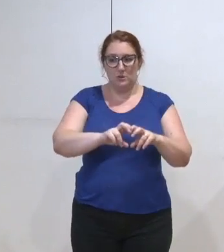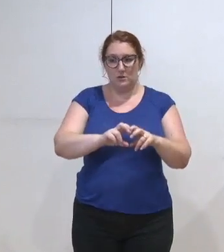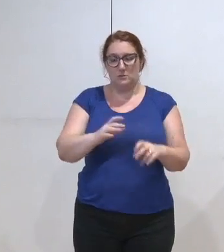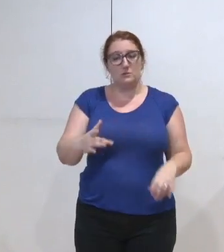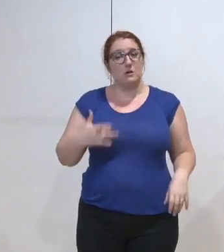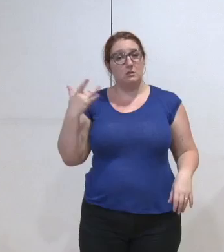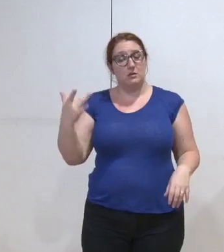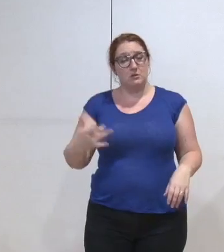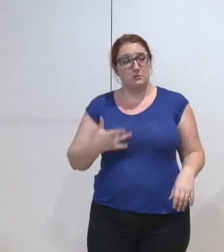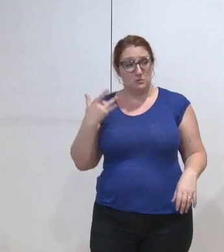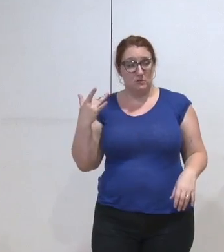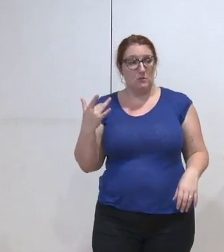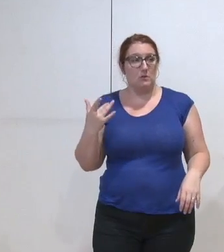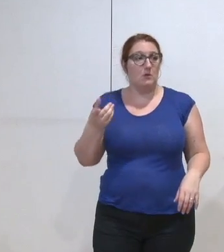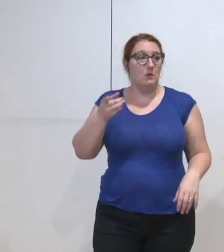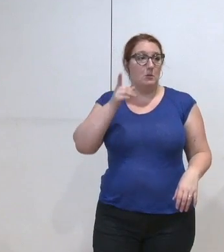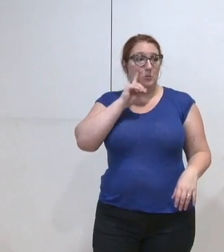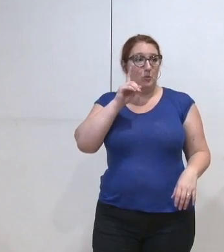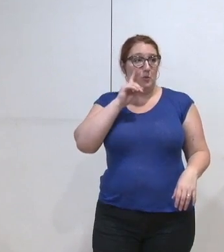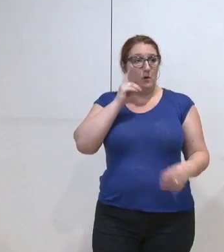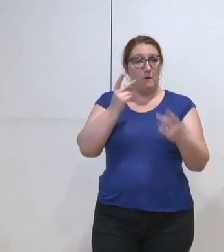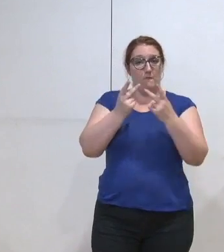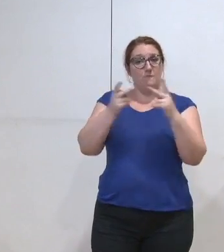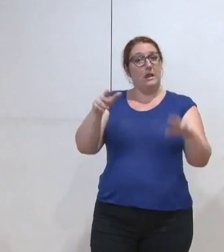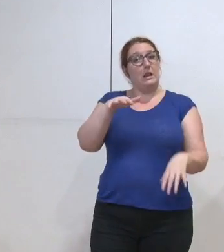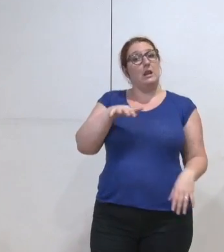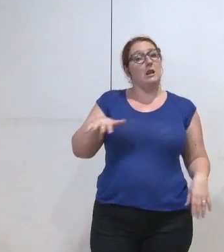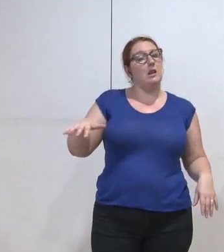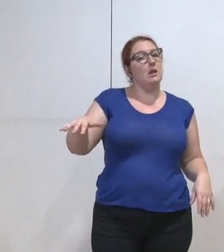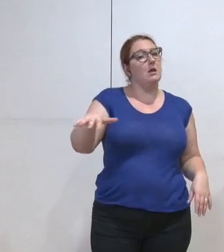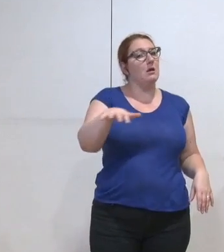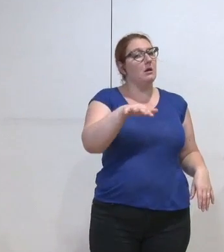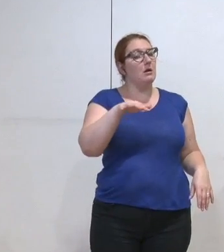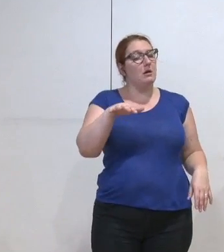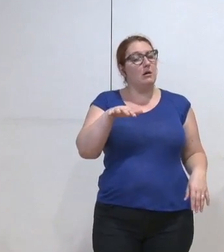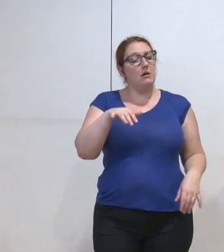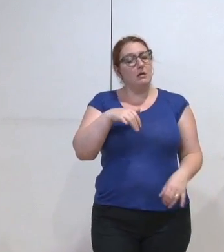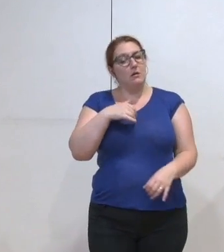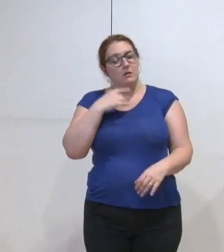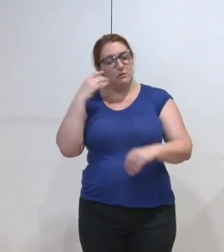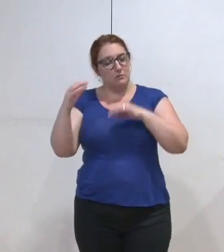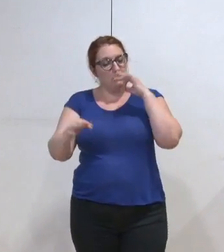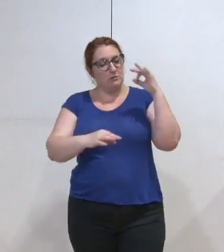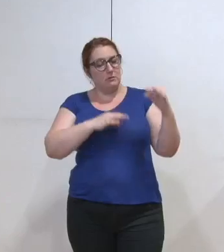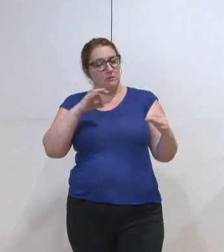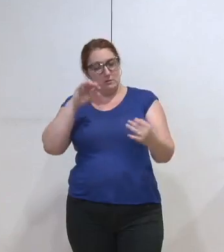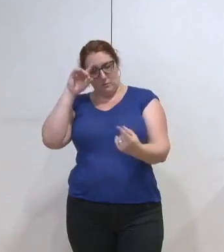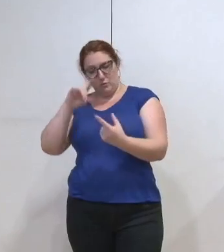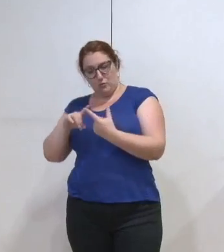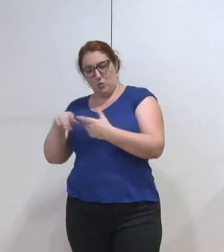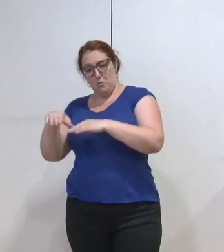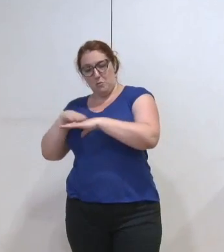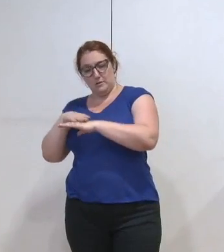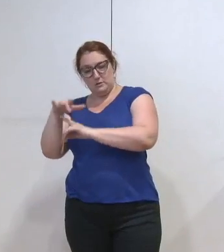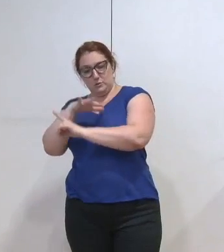nous trace elle nous donne un état des lieux de la ville qu'il est bon vraiment de connaître pour conduire les politiques sociales et c'est très bien